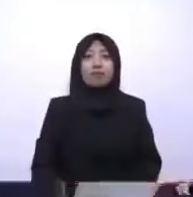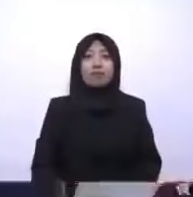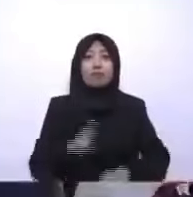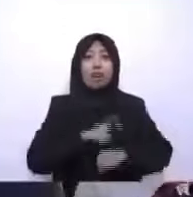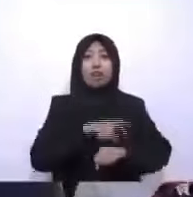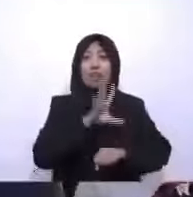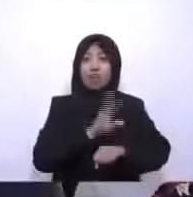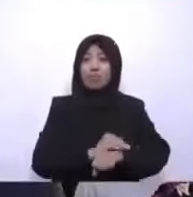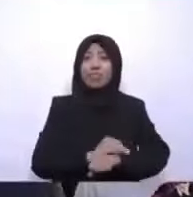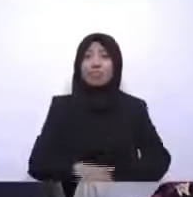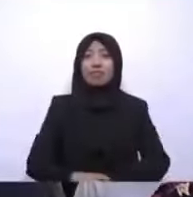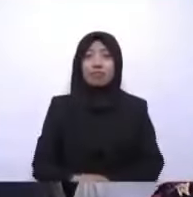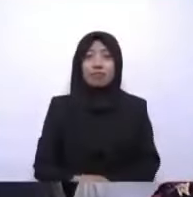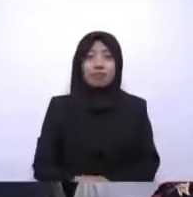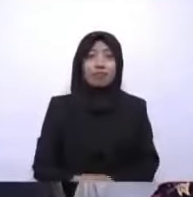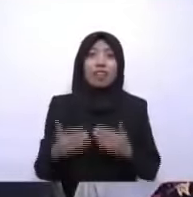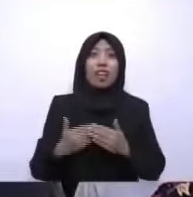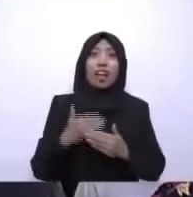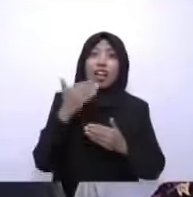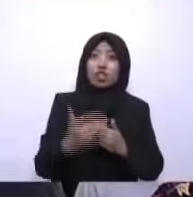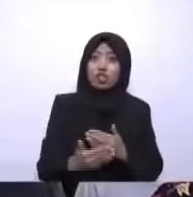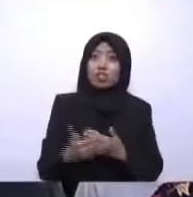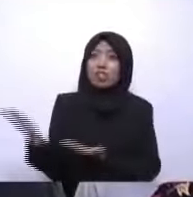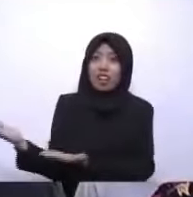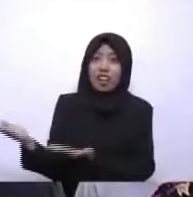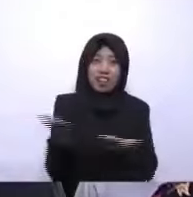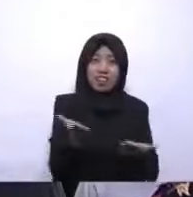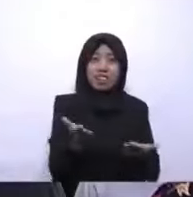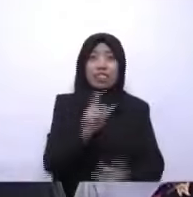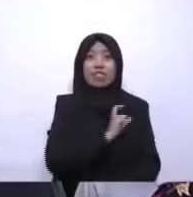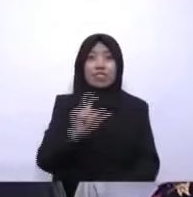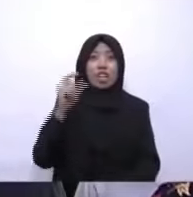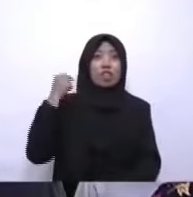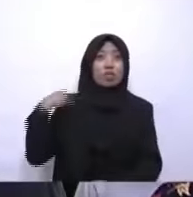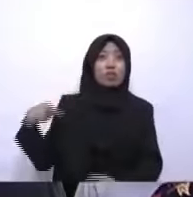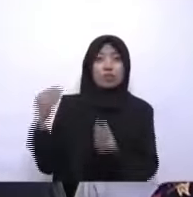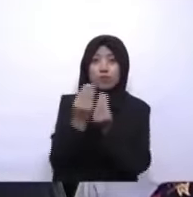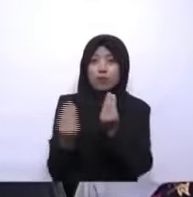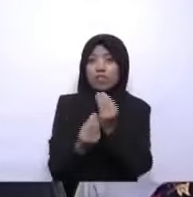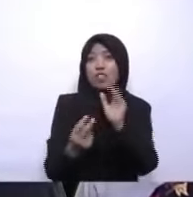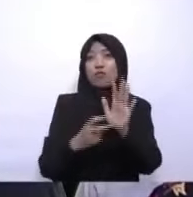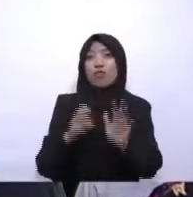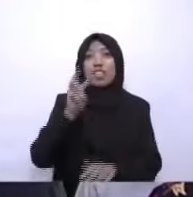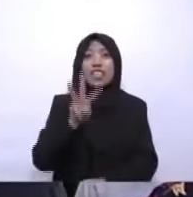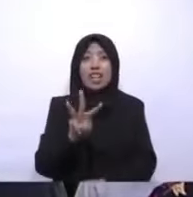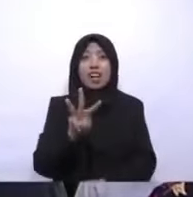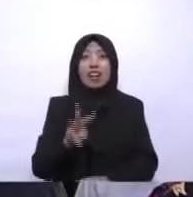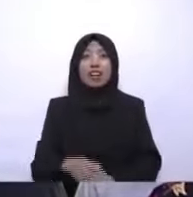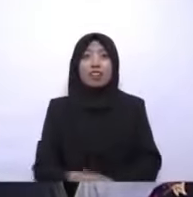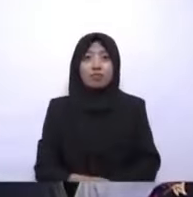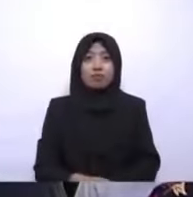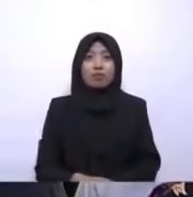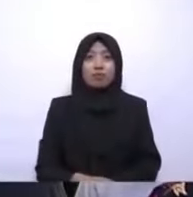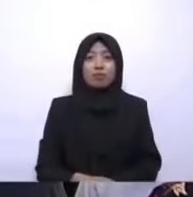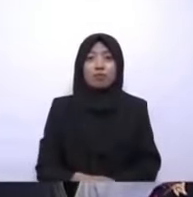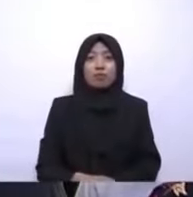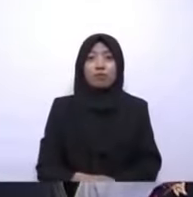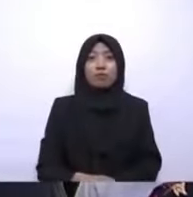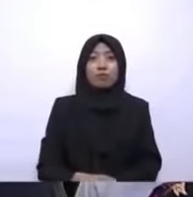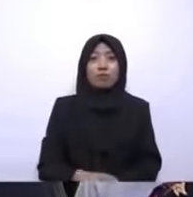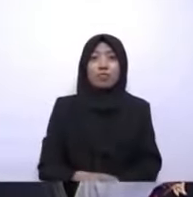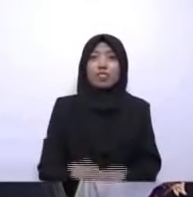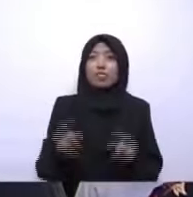Waktu Anda sudah habis. Selanjutnya saya persilakan kepada calon wakil gubernur nomor urut 3. Nomor urut 3 untuk